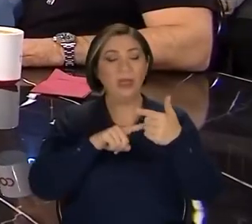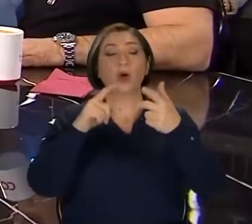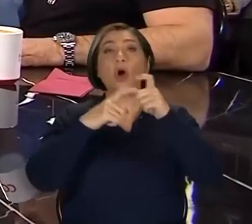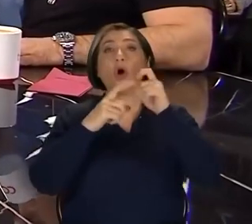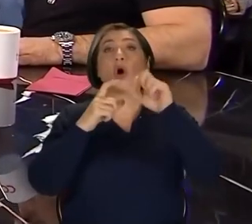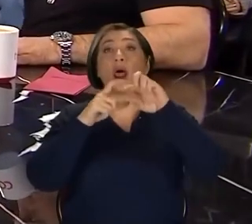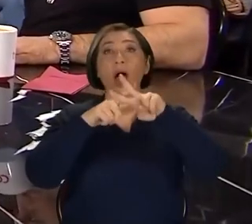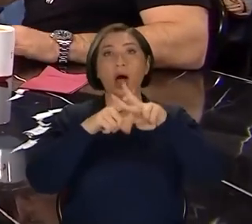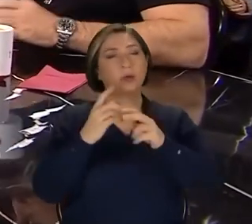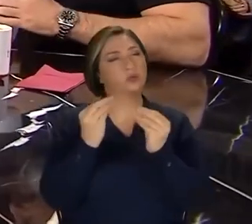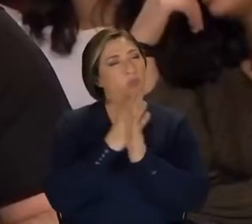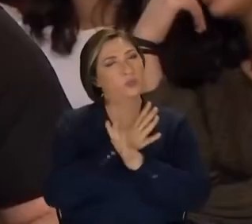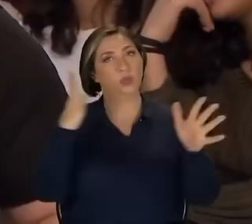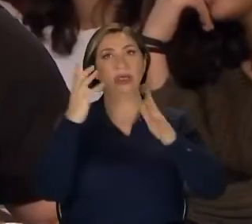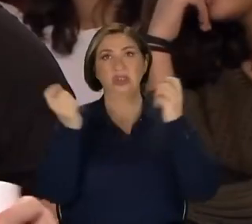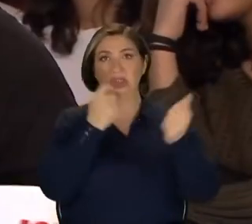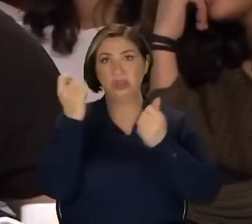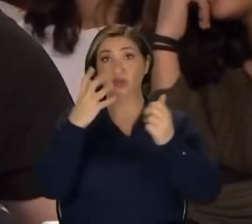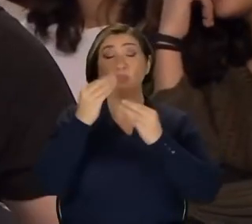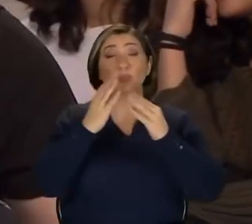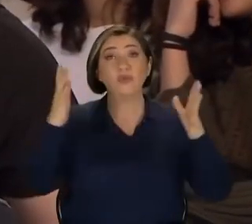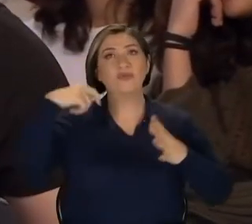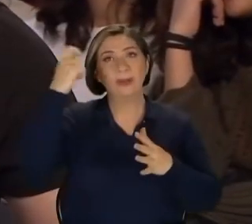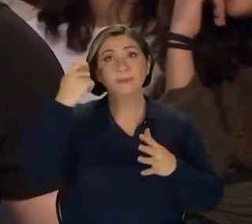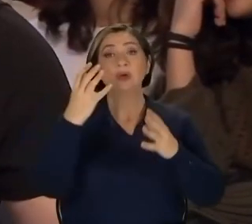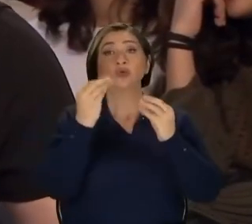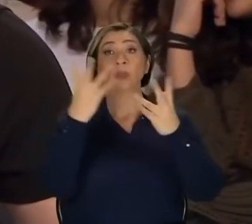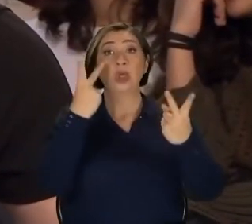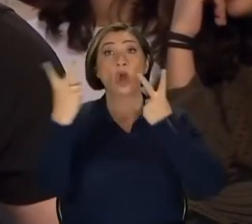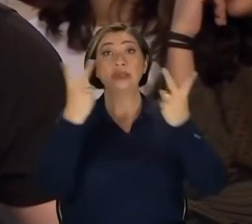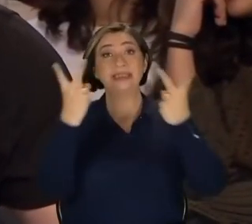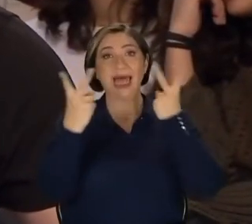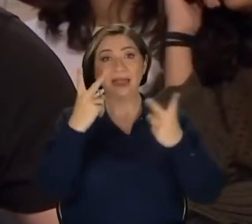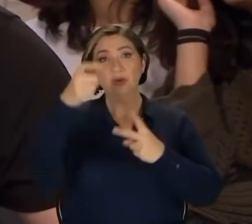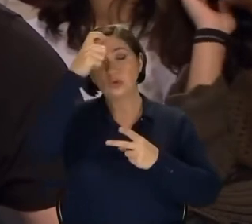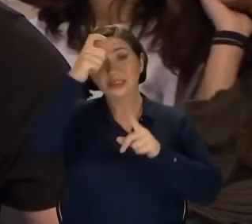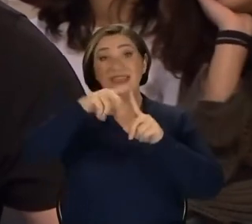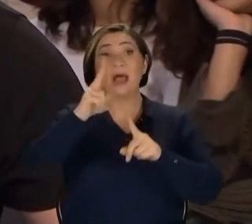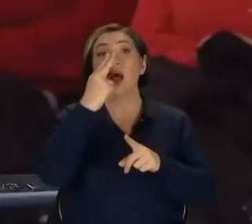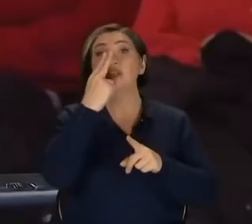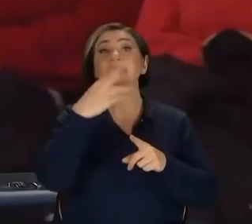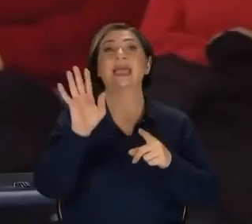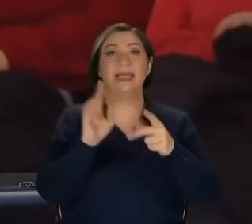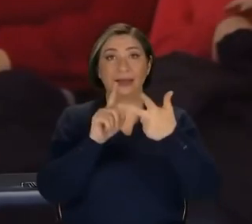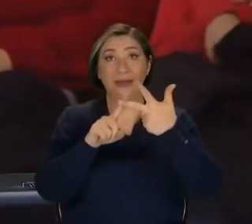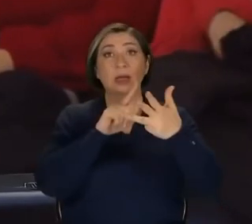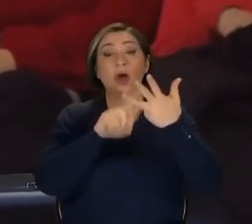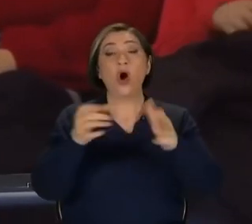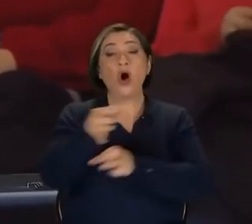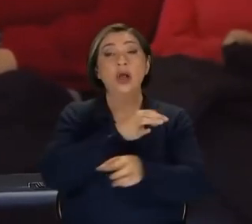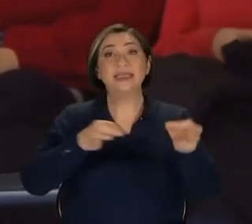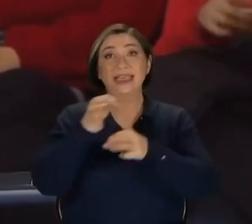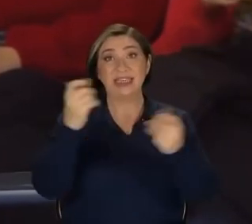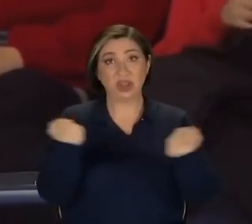Gora, büyük iş, büyük film, büyük iş, büyük görsel efektler, Türk sinemasına alışık olmadığı. Organize